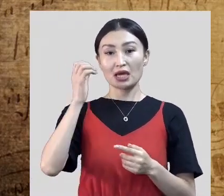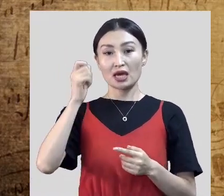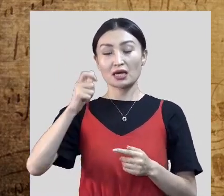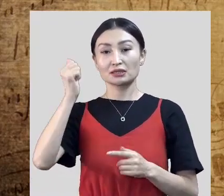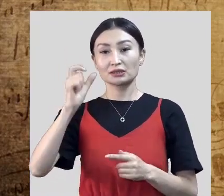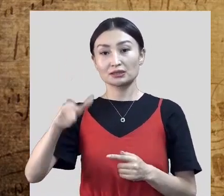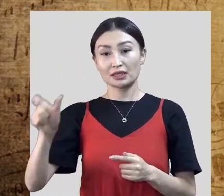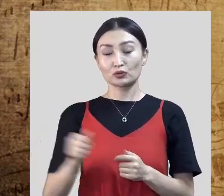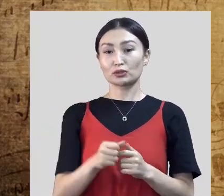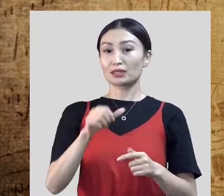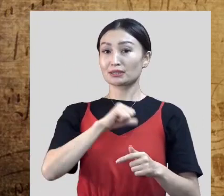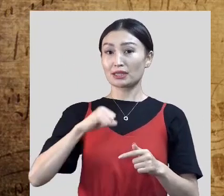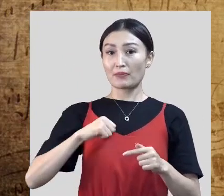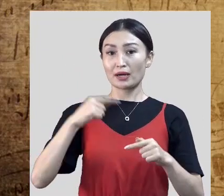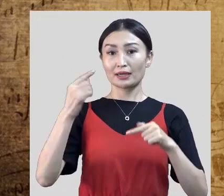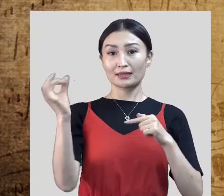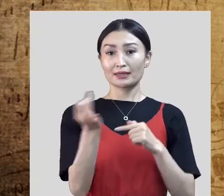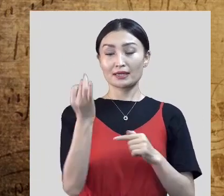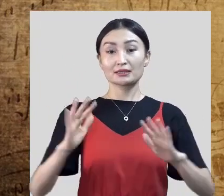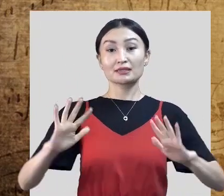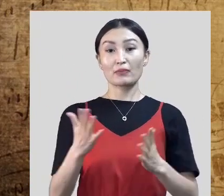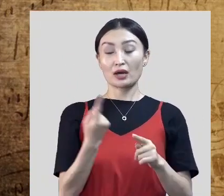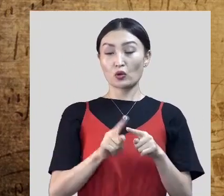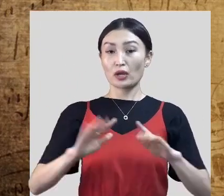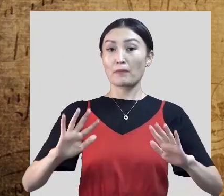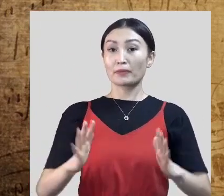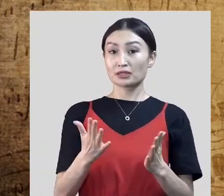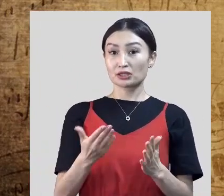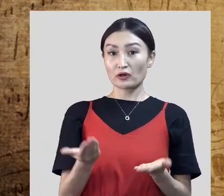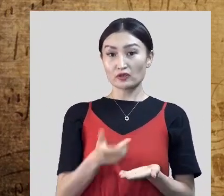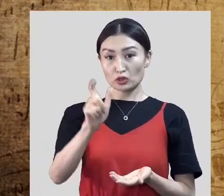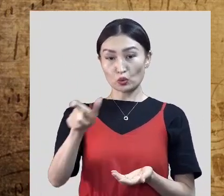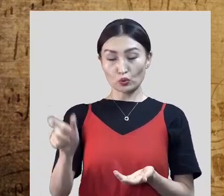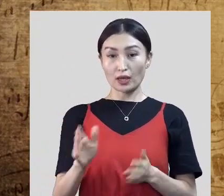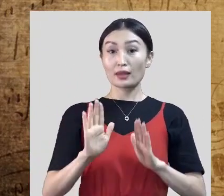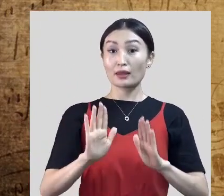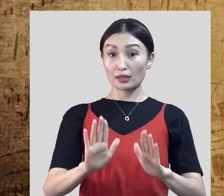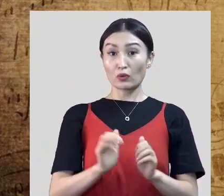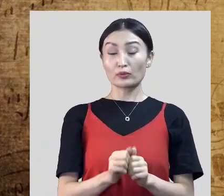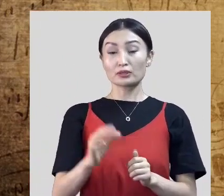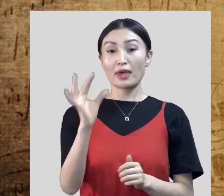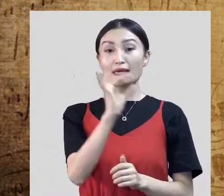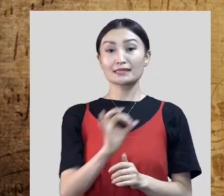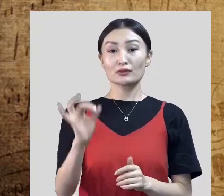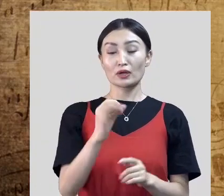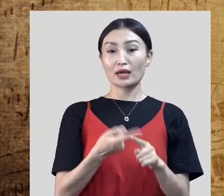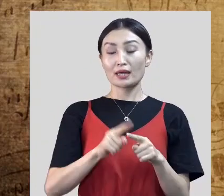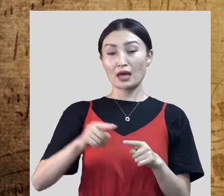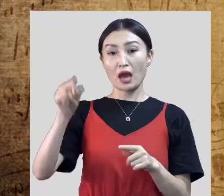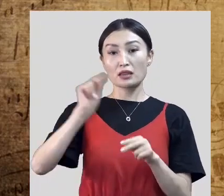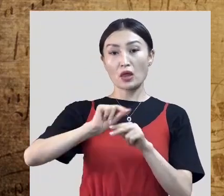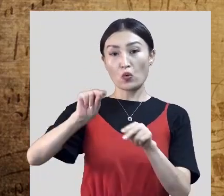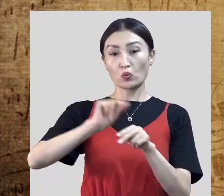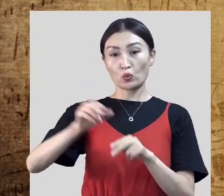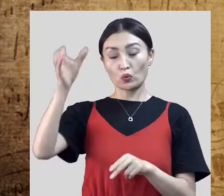разных интересных событиях, которые произошли в жизни людей. Таким образом, история – это наука о